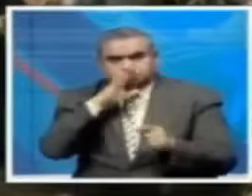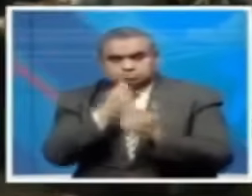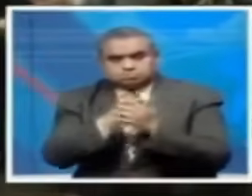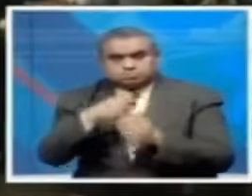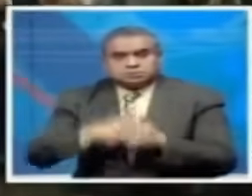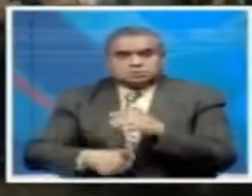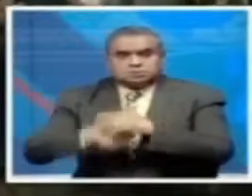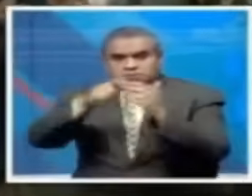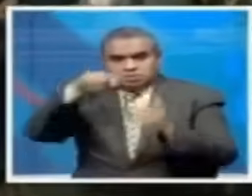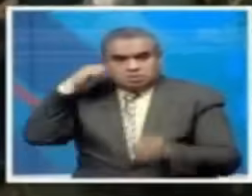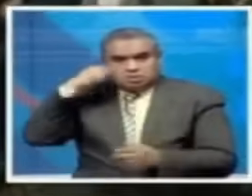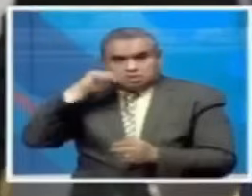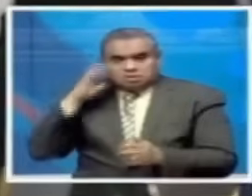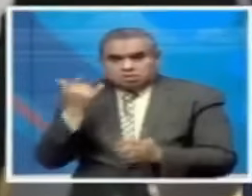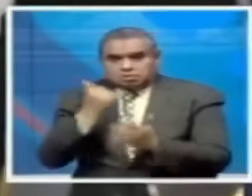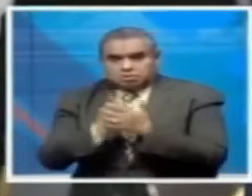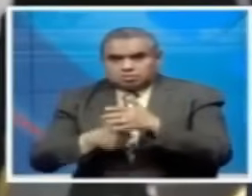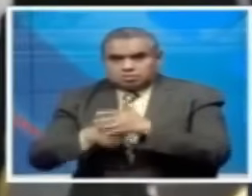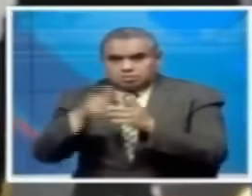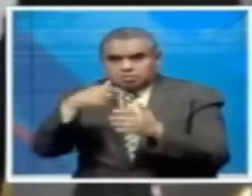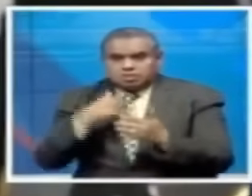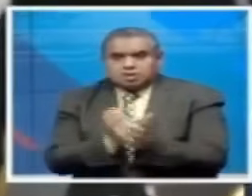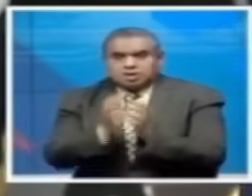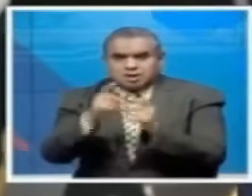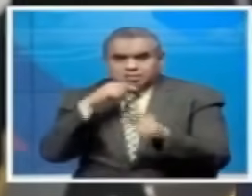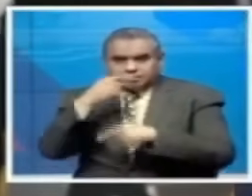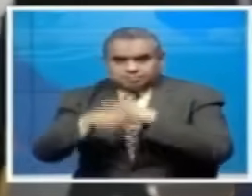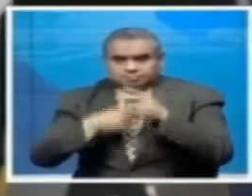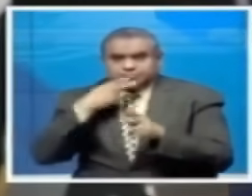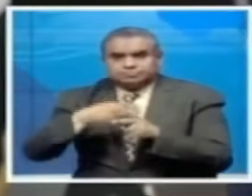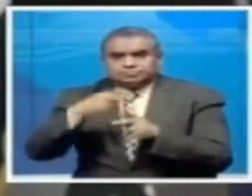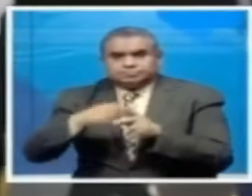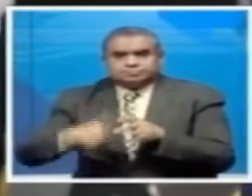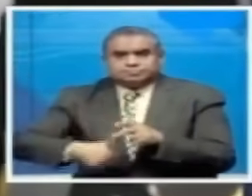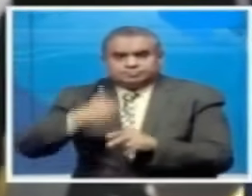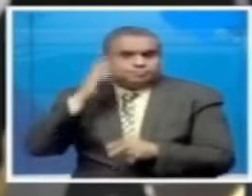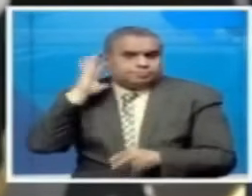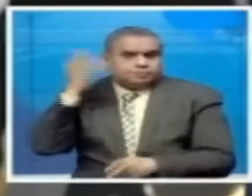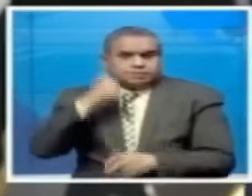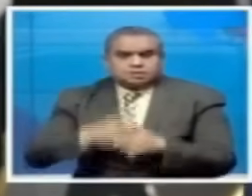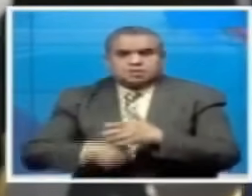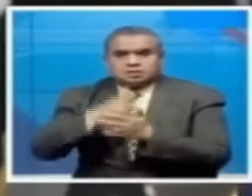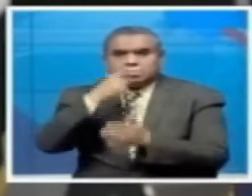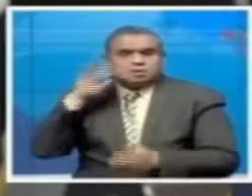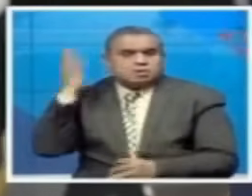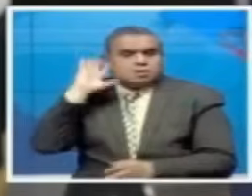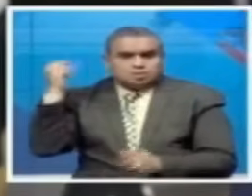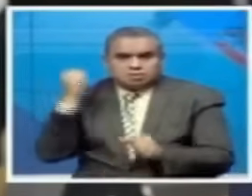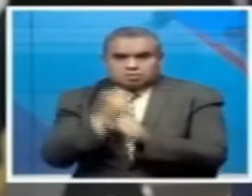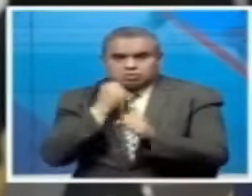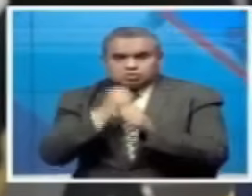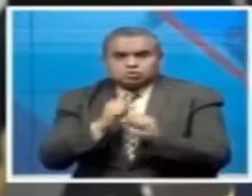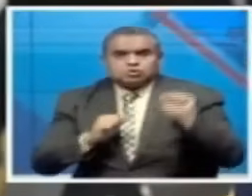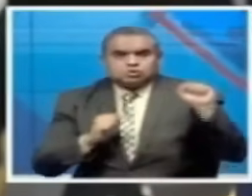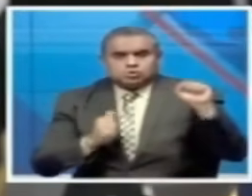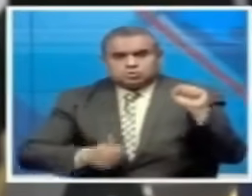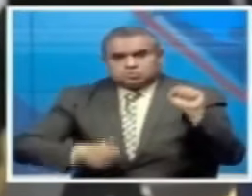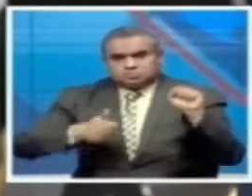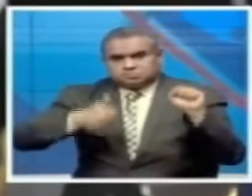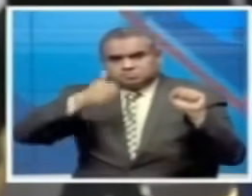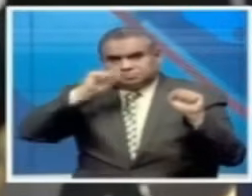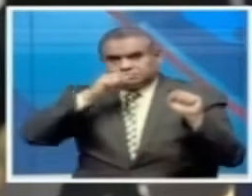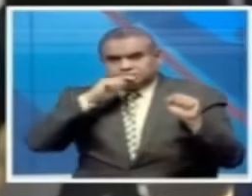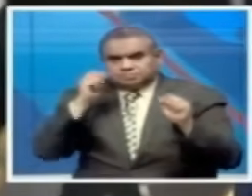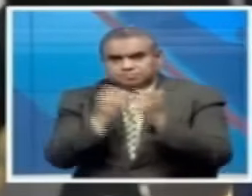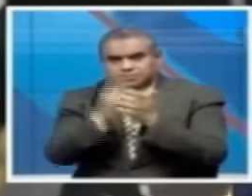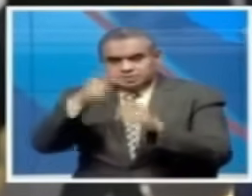الرئيس في الوقت الحالي هو افضل واحد يستكمل الجزائر، افضل واحد عمل في فتره